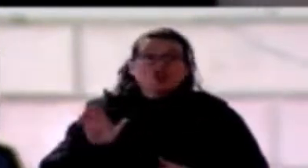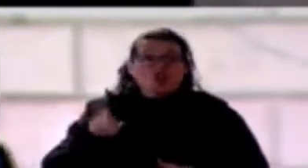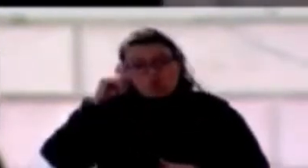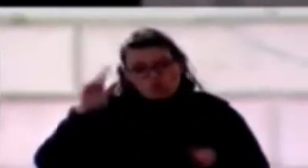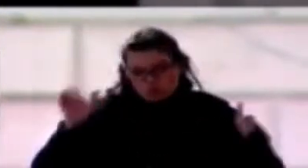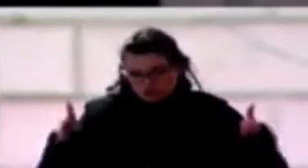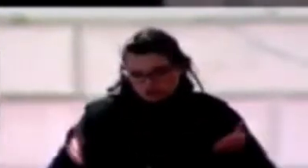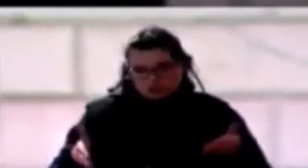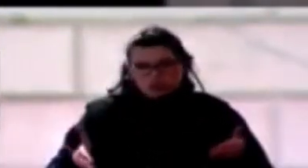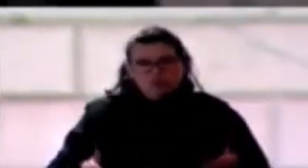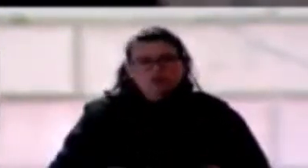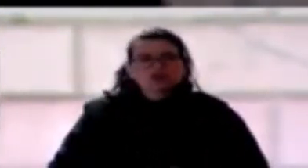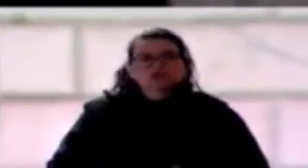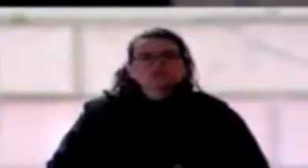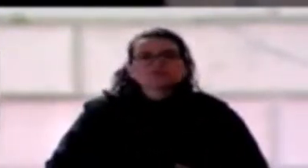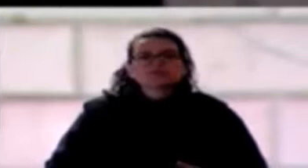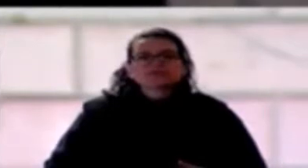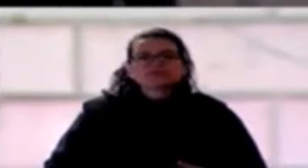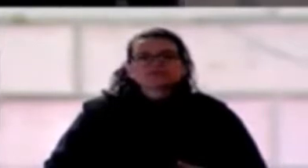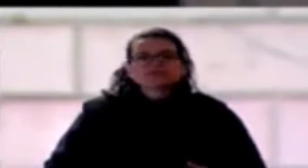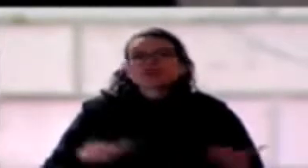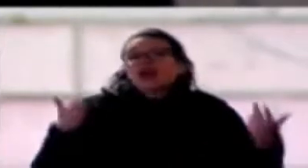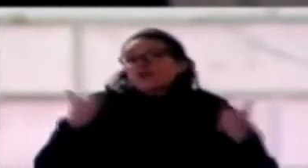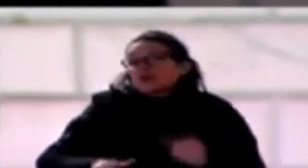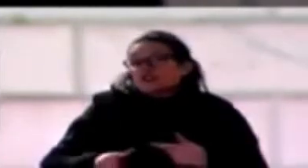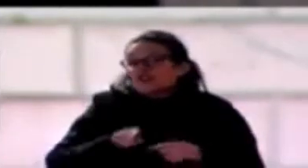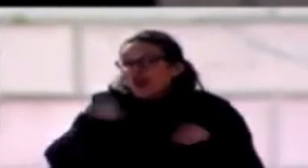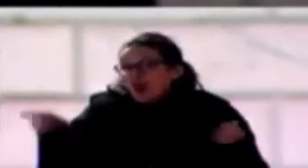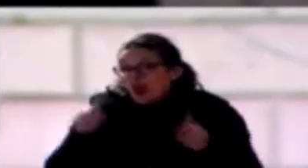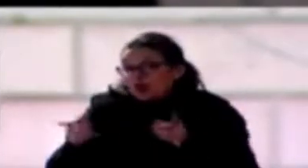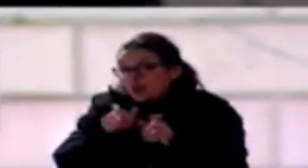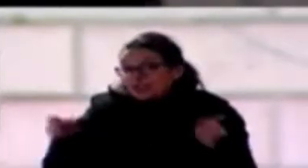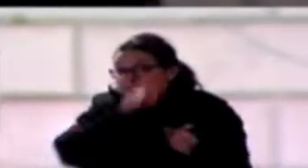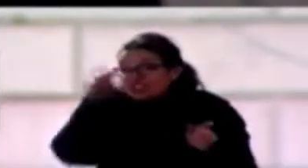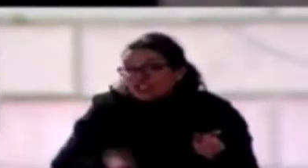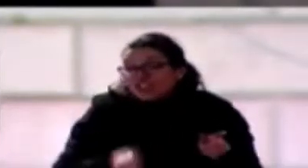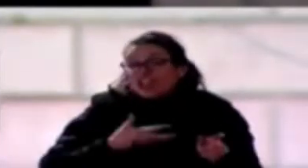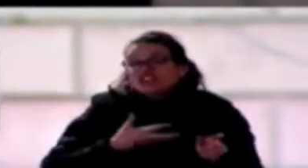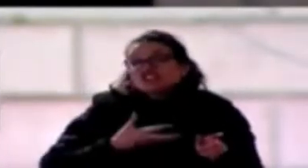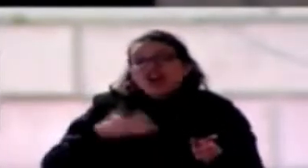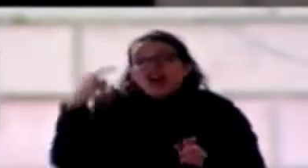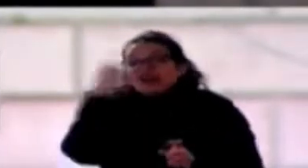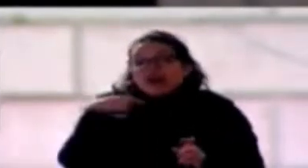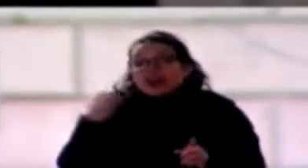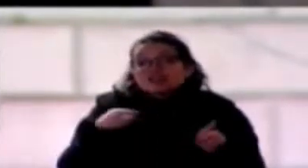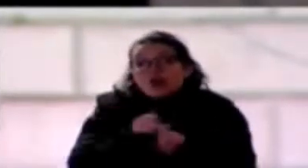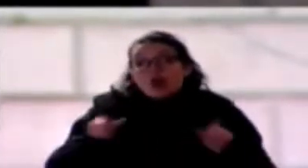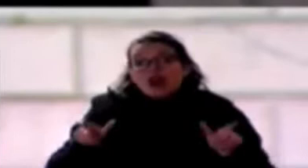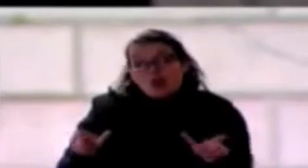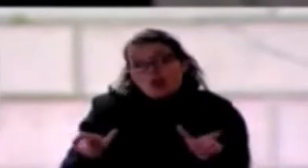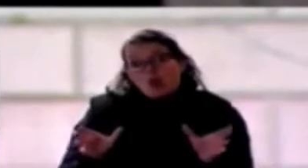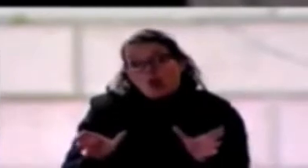tanti di questi politici hanno la faccia esattamente come il culo, e quindi c'è poca differenza per loro.